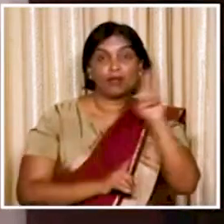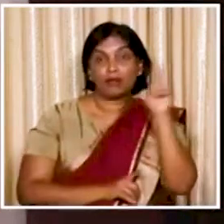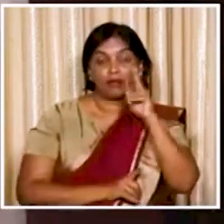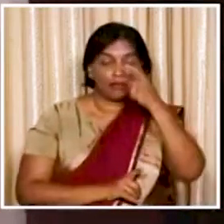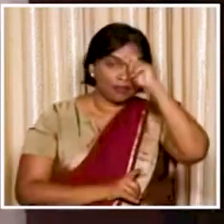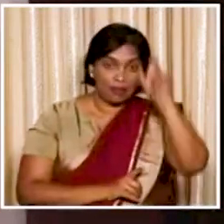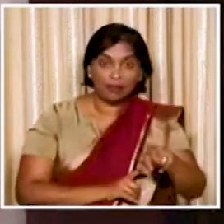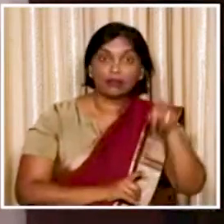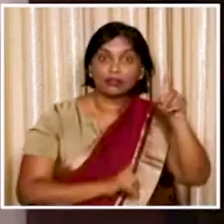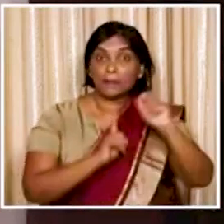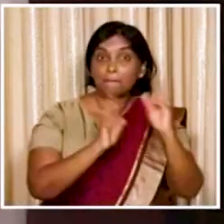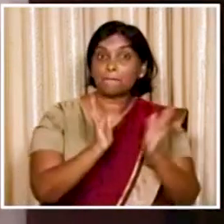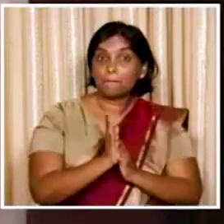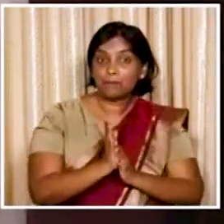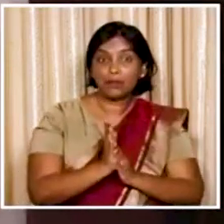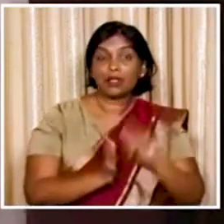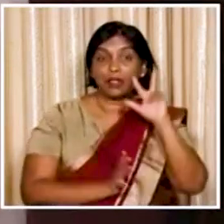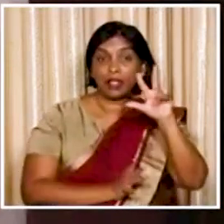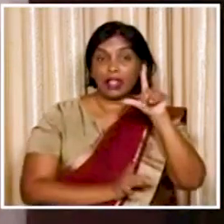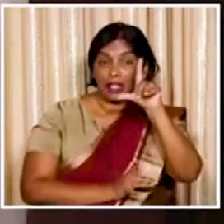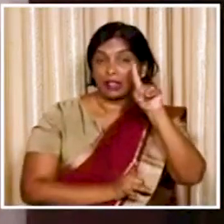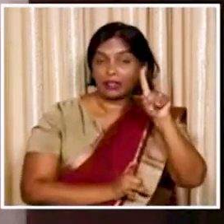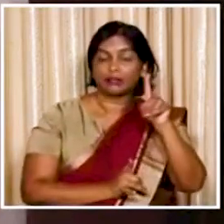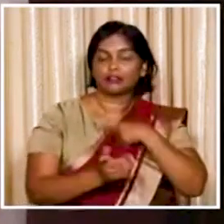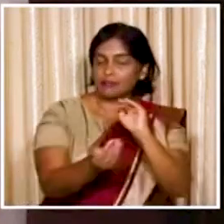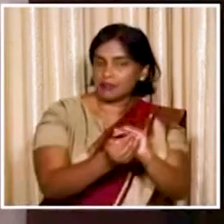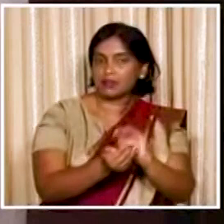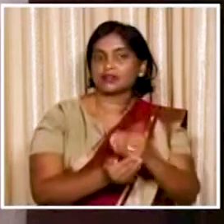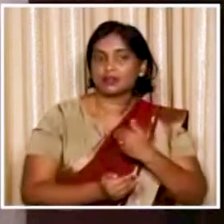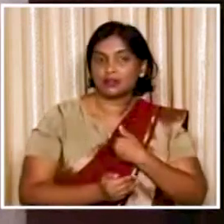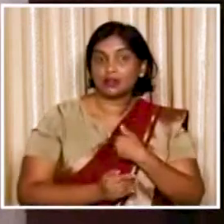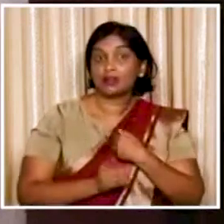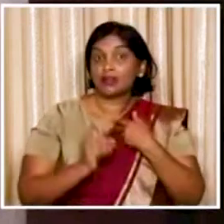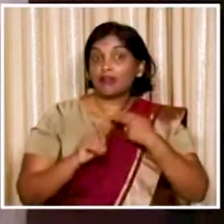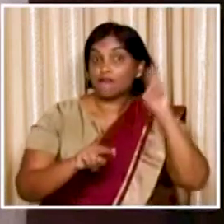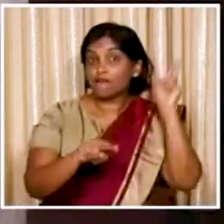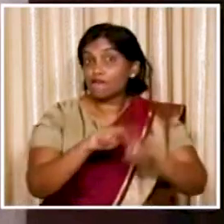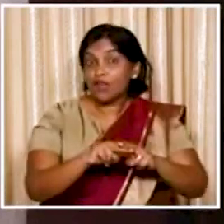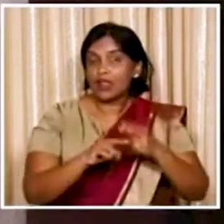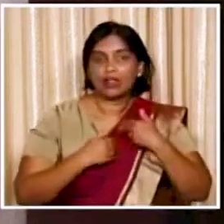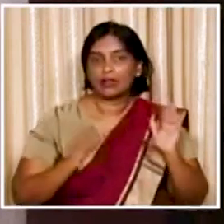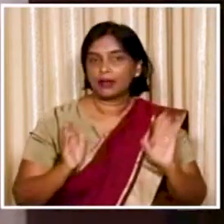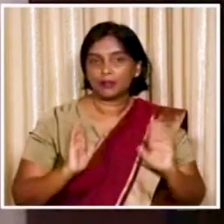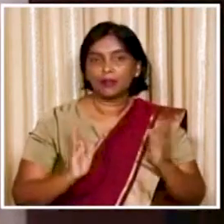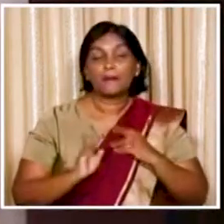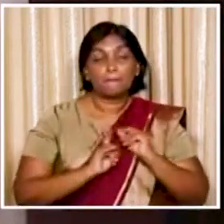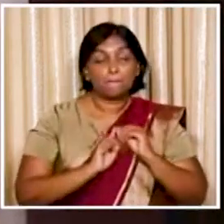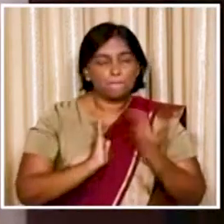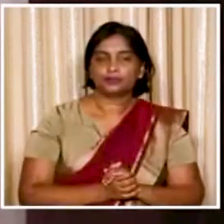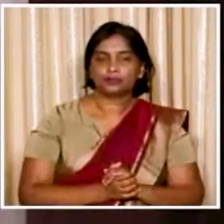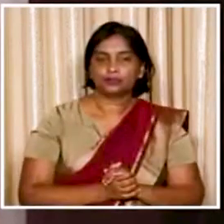වික්‍රමසිංහ මැතිතුමාගේ අගමැතිකම 71 වතාවක් මම ආරක්ෂා කරා. ඒක කරේ යාළු හිතවත්කමට නෙවෙයි ප්‍රතිපත්ති